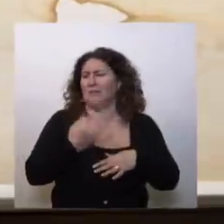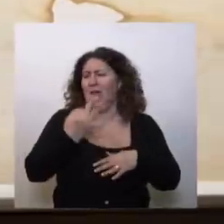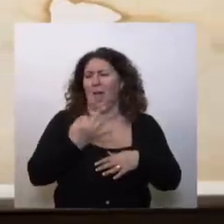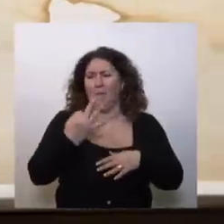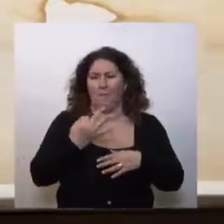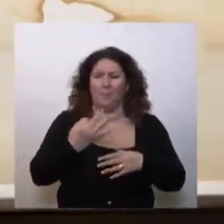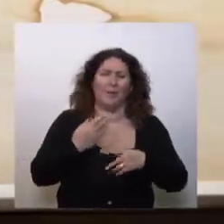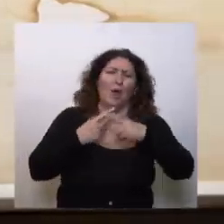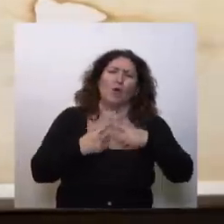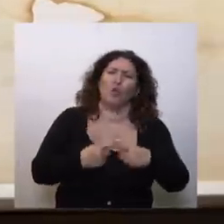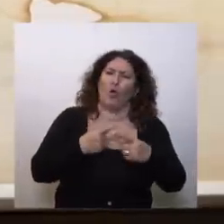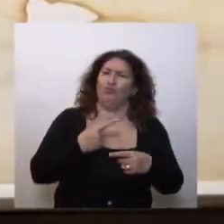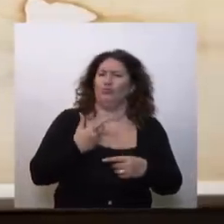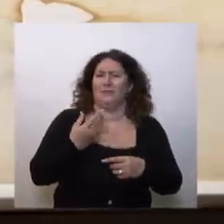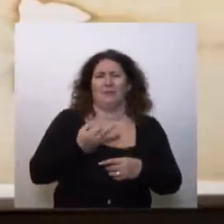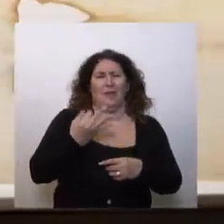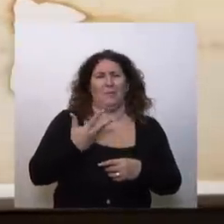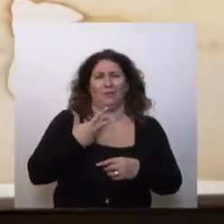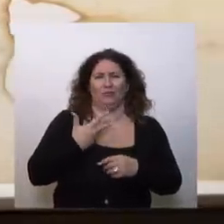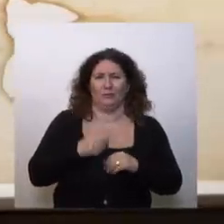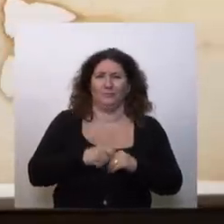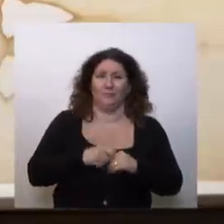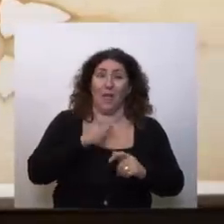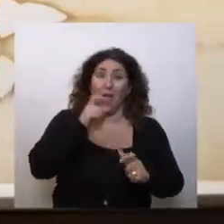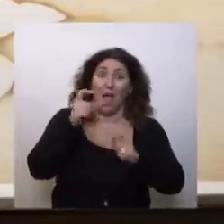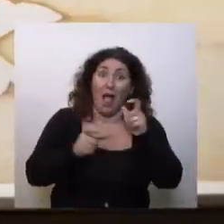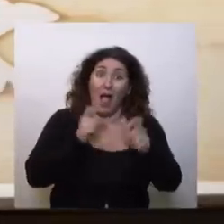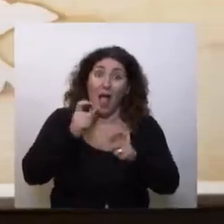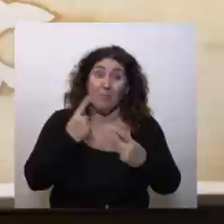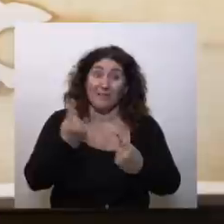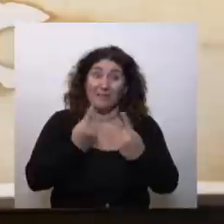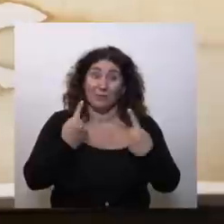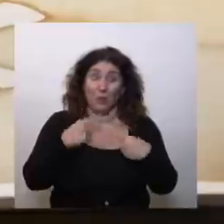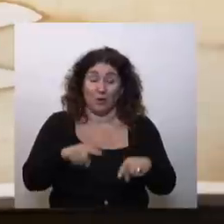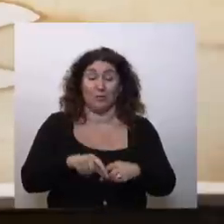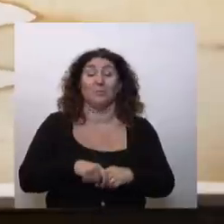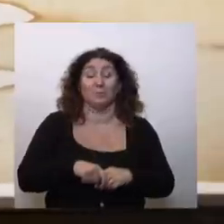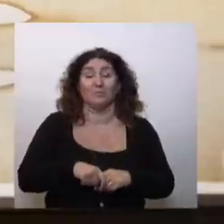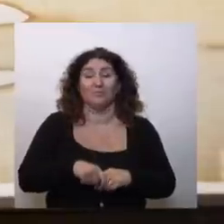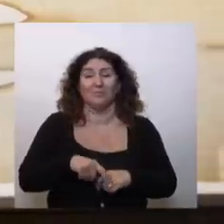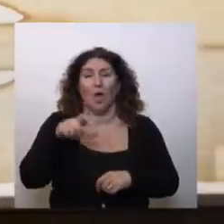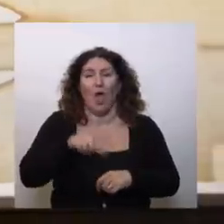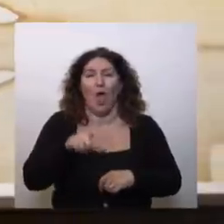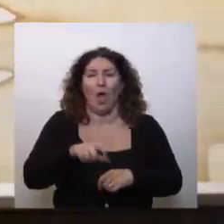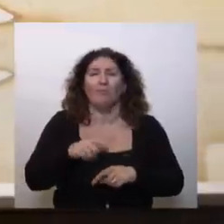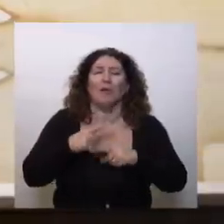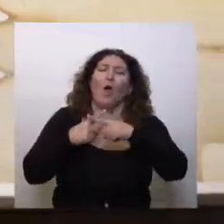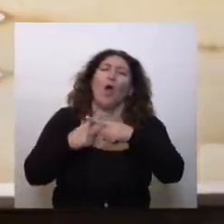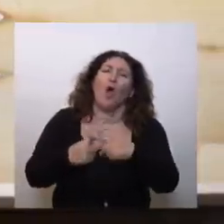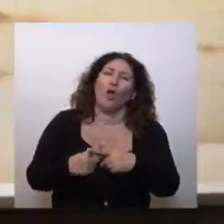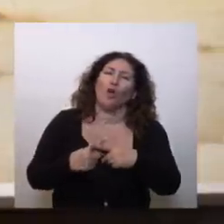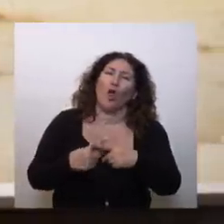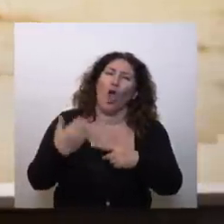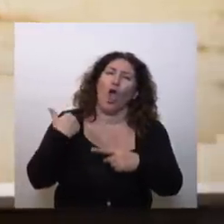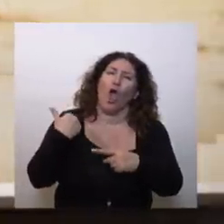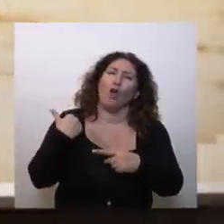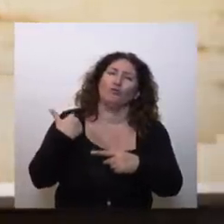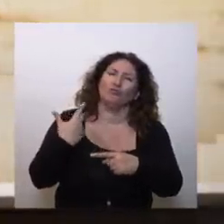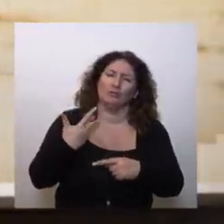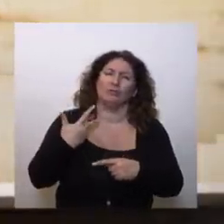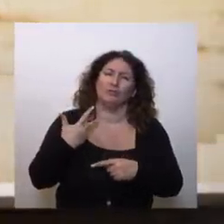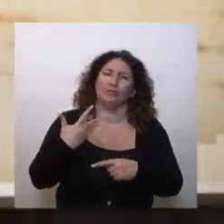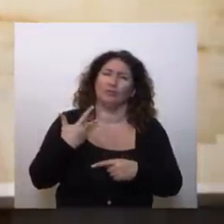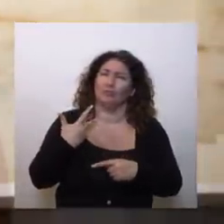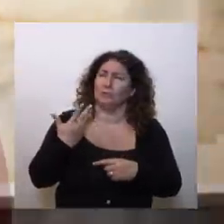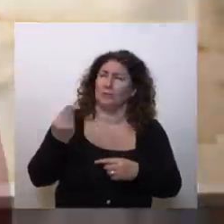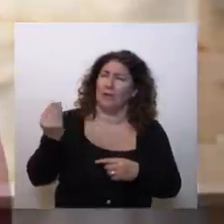In tale circostanza lamentarsi è obbligo, dimenticando che di croci ben più pesanti delle nostre è pieno il